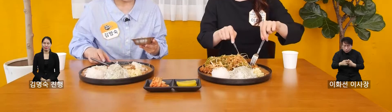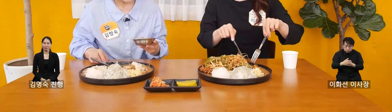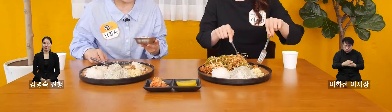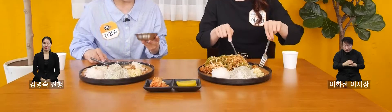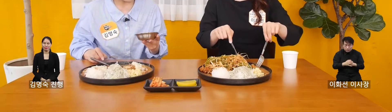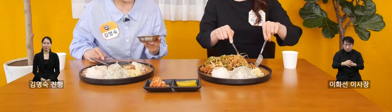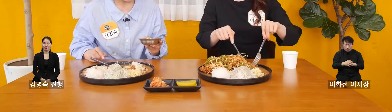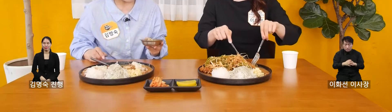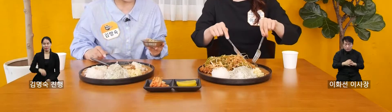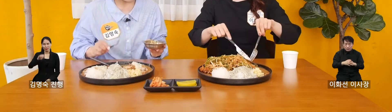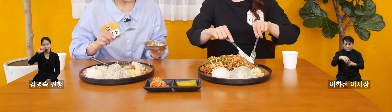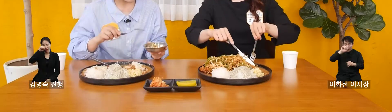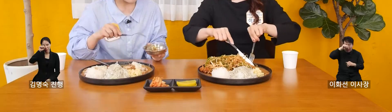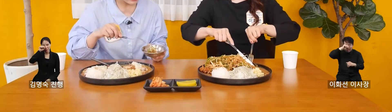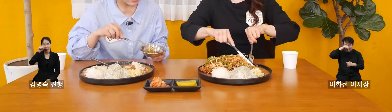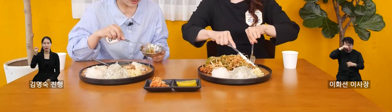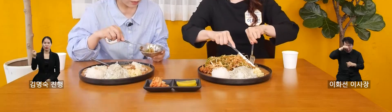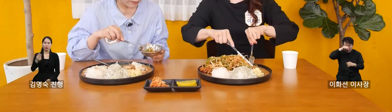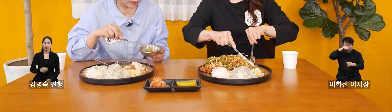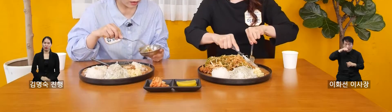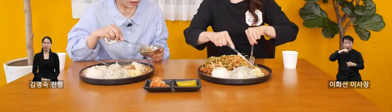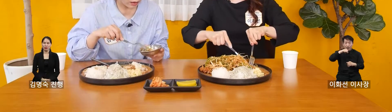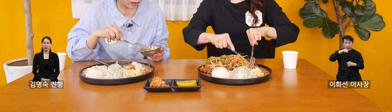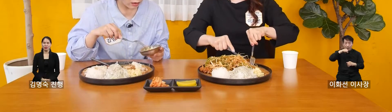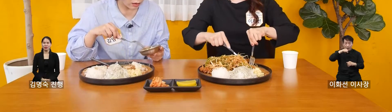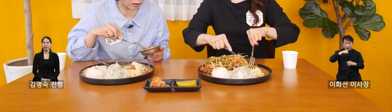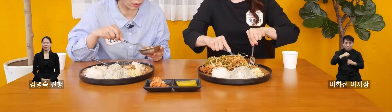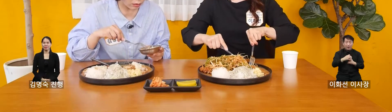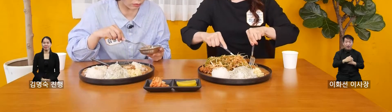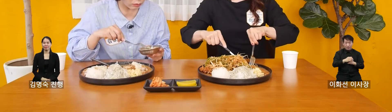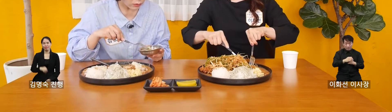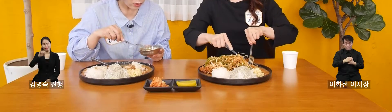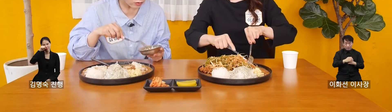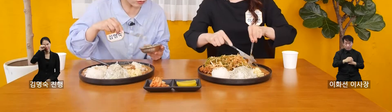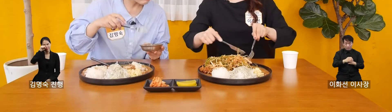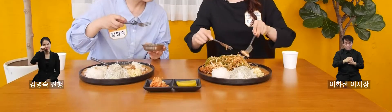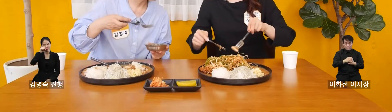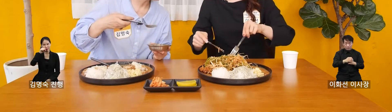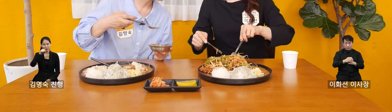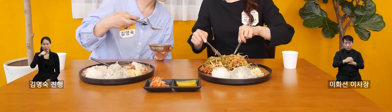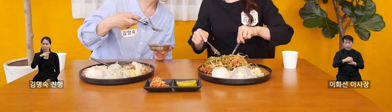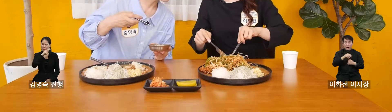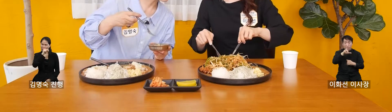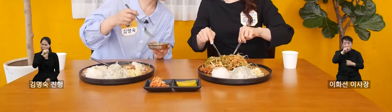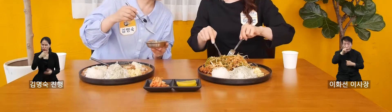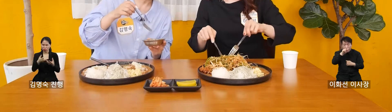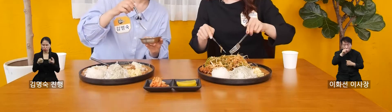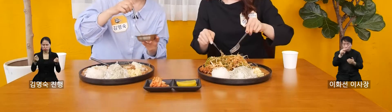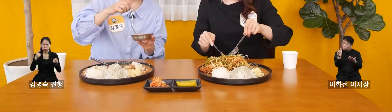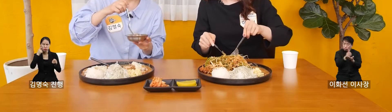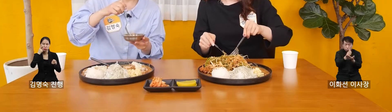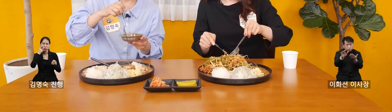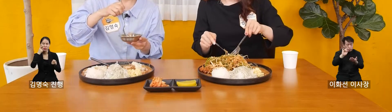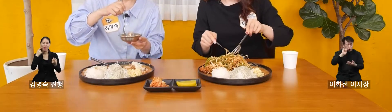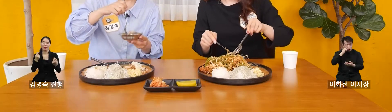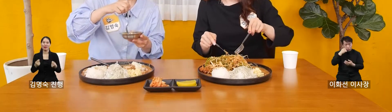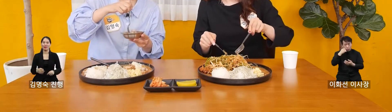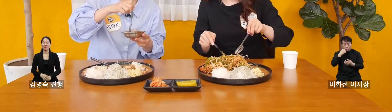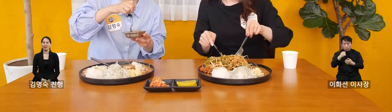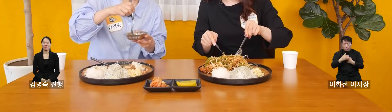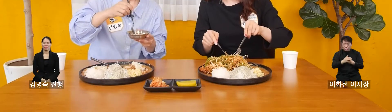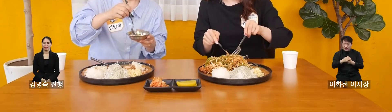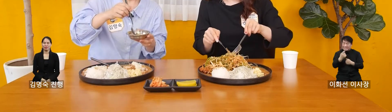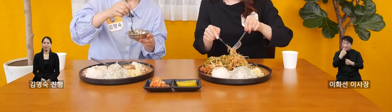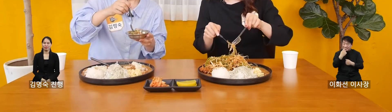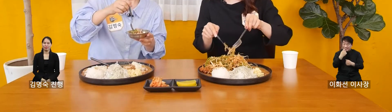자 양파와 지금 양파랑 저 구분을 잘 못하겠어요. 이게 하얀 게 뭐 대파